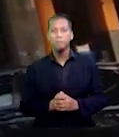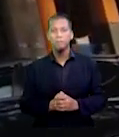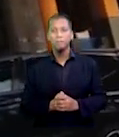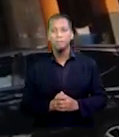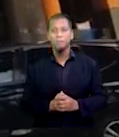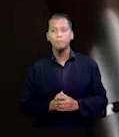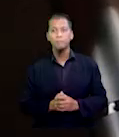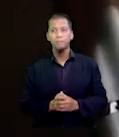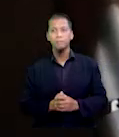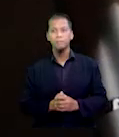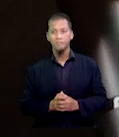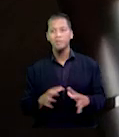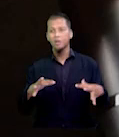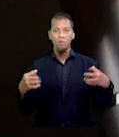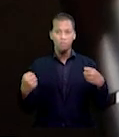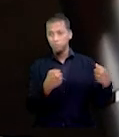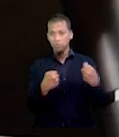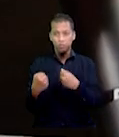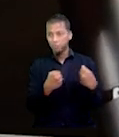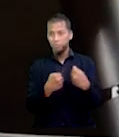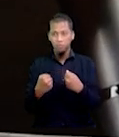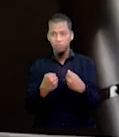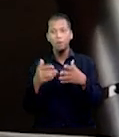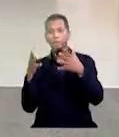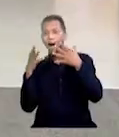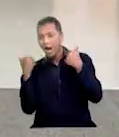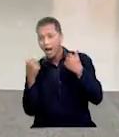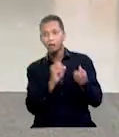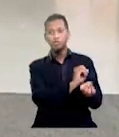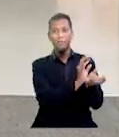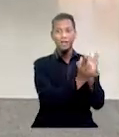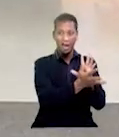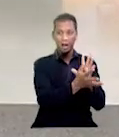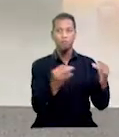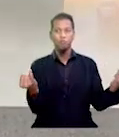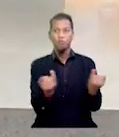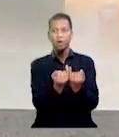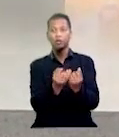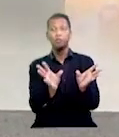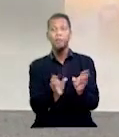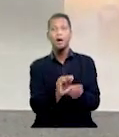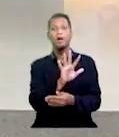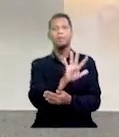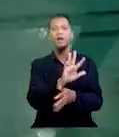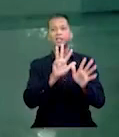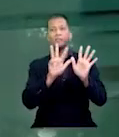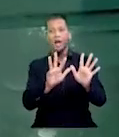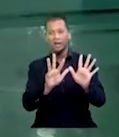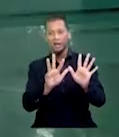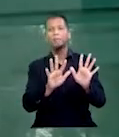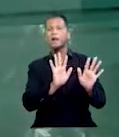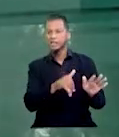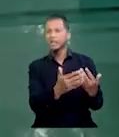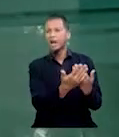Pasca kericuhan yang terjadi dalam laga Arema versus Persebaya Sabtu lalu, 59 orang masih dirawat rumah sakit yang tersebar di kota dan